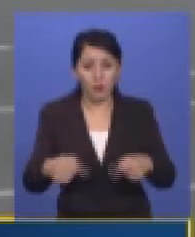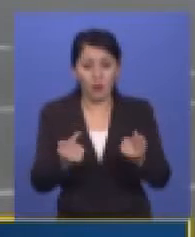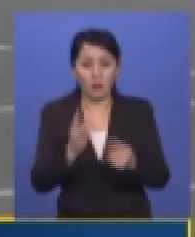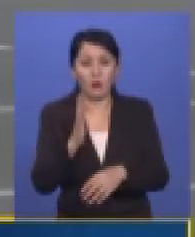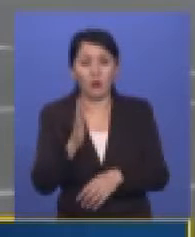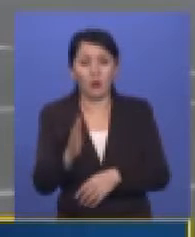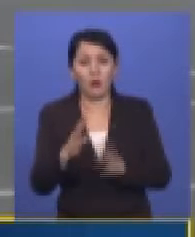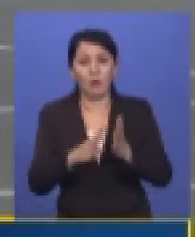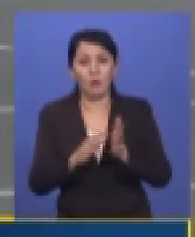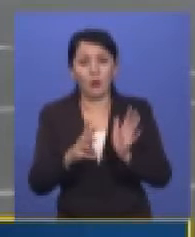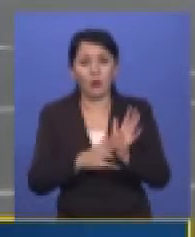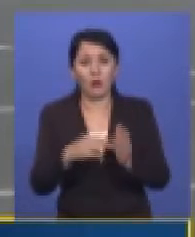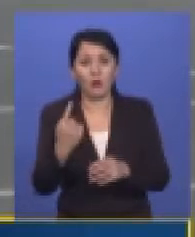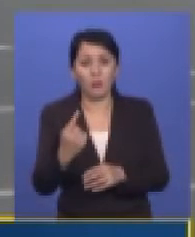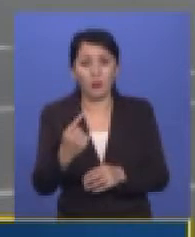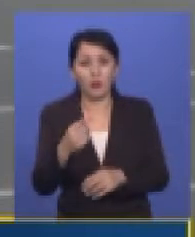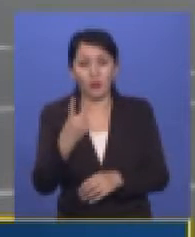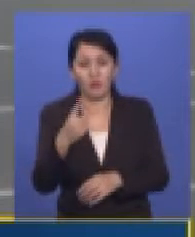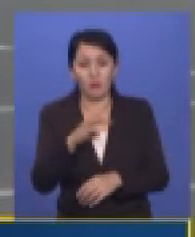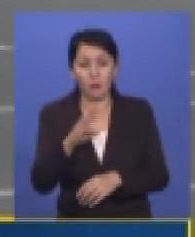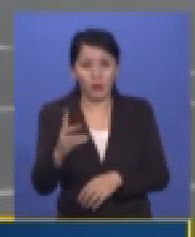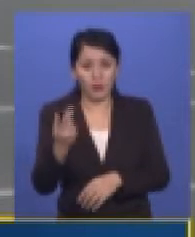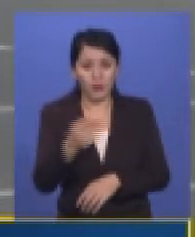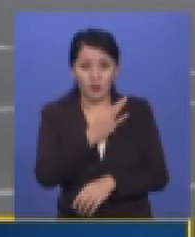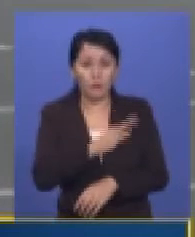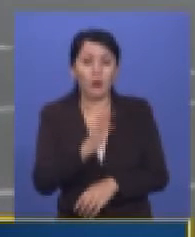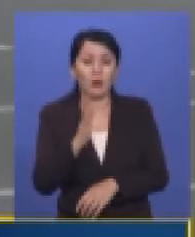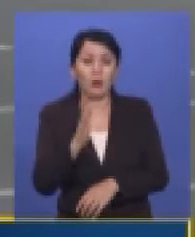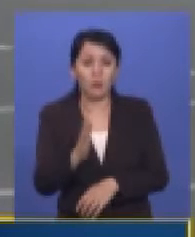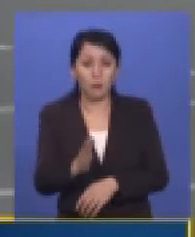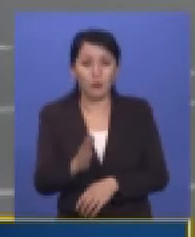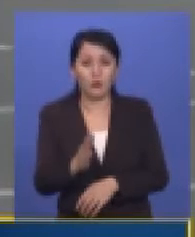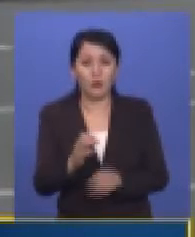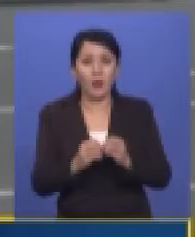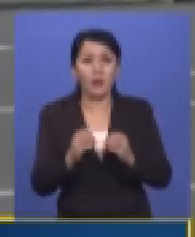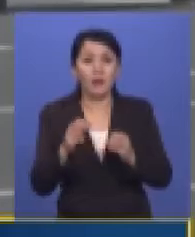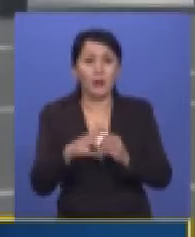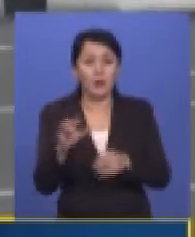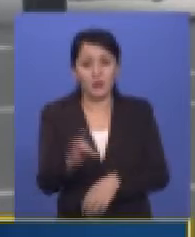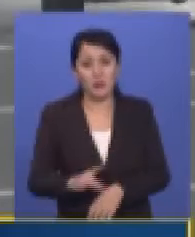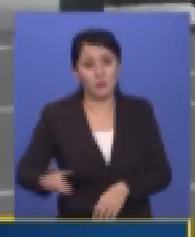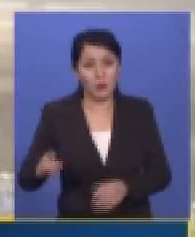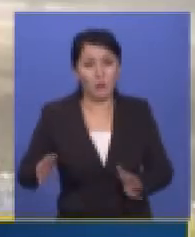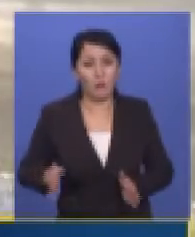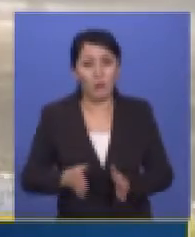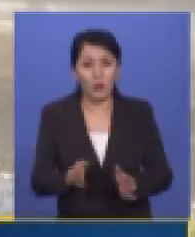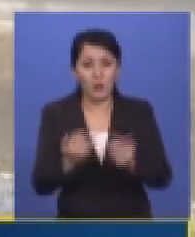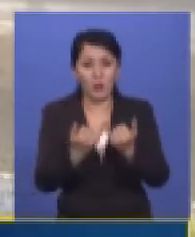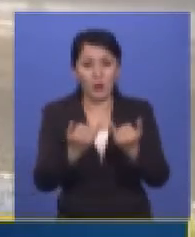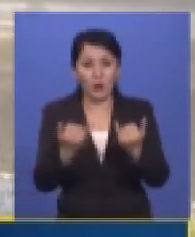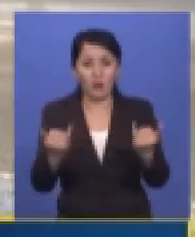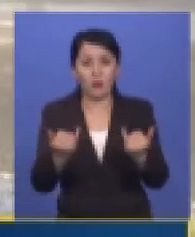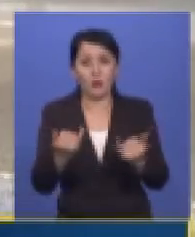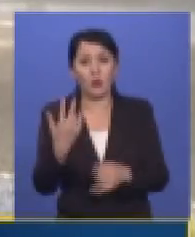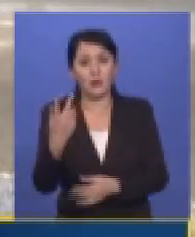үшін 981,2 миллион теңге қаражат бөлінді. Оған қоса 13 ауданның жолдарына қызмет көрсету бойынша